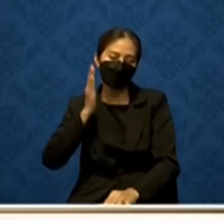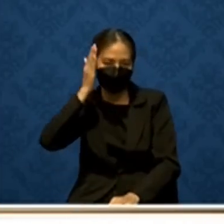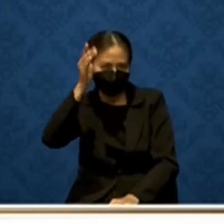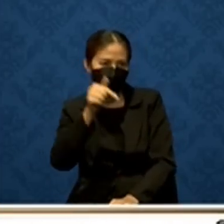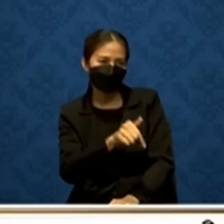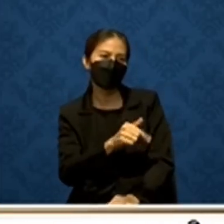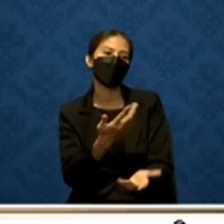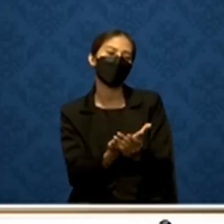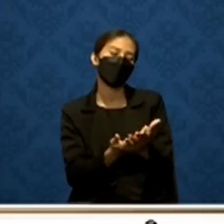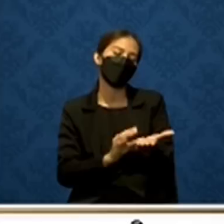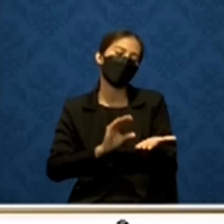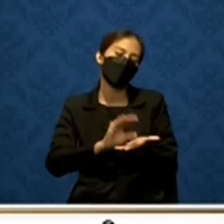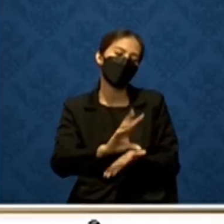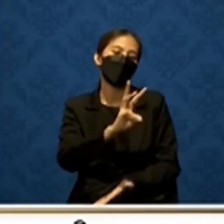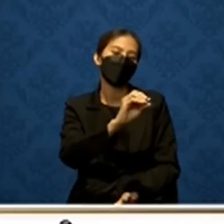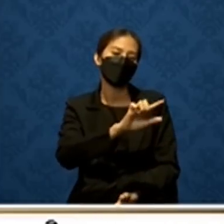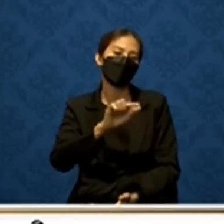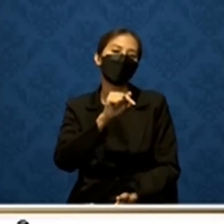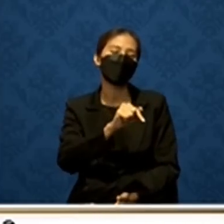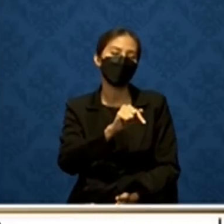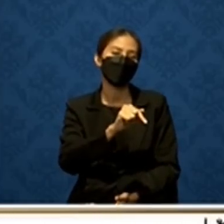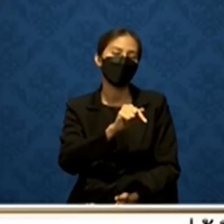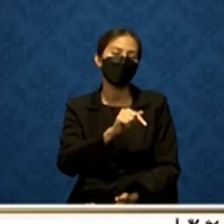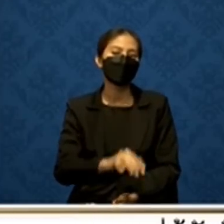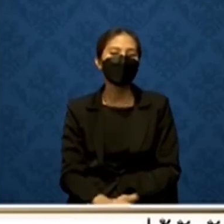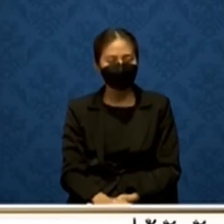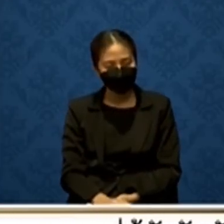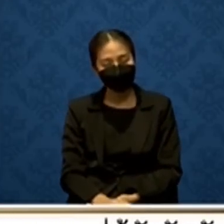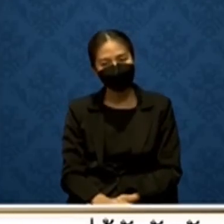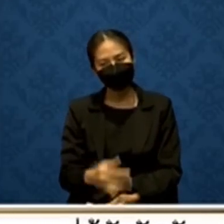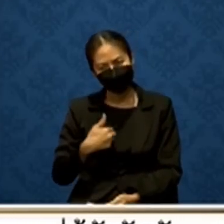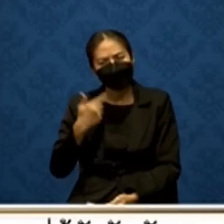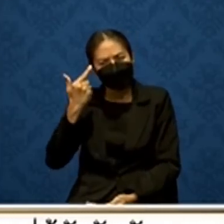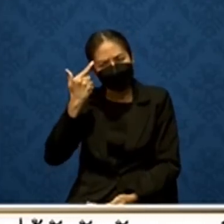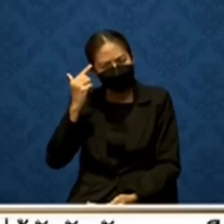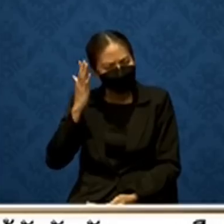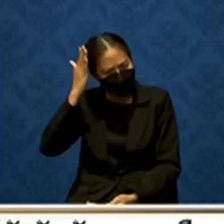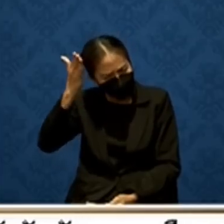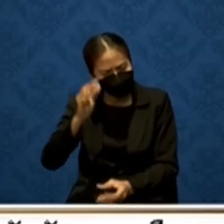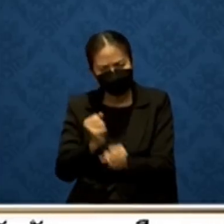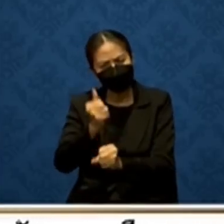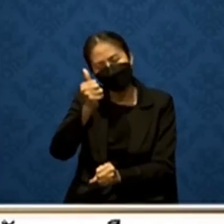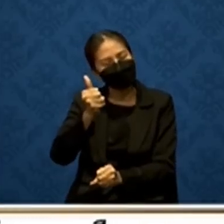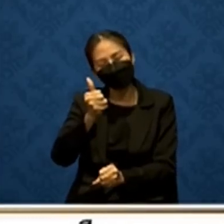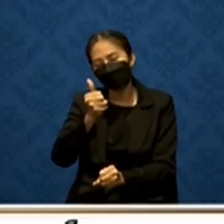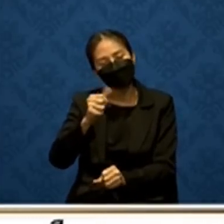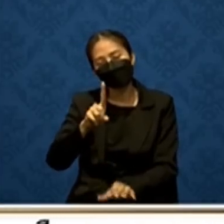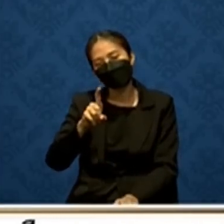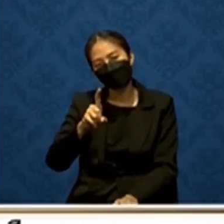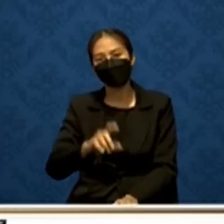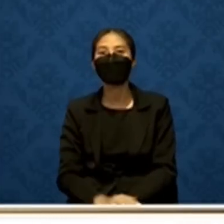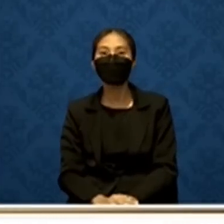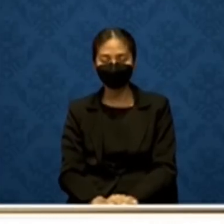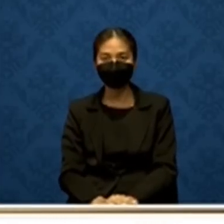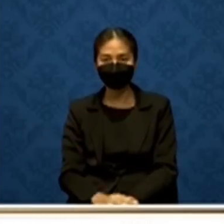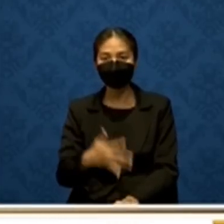อยู่แค่ 60 ลานเทานั้นซึตรนี้กคจะไมทำให้สิ่ที่เราพูดเกิดขึ้นได้ในประเทศไยอย่างแ่นอนสุท้าย